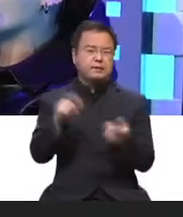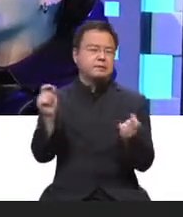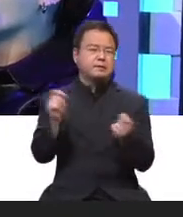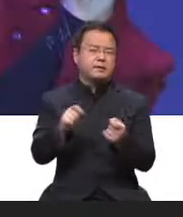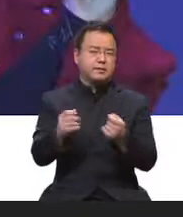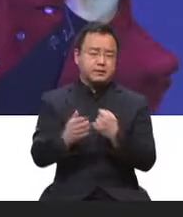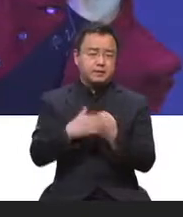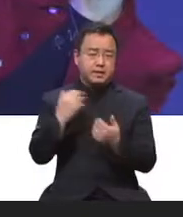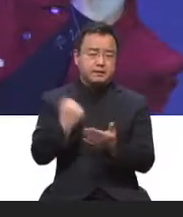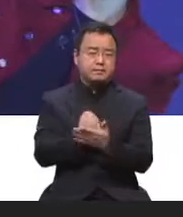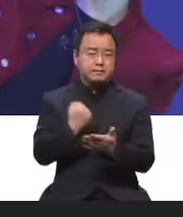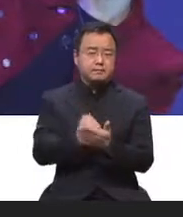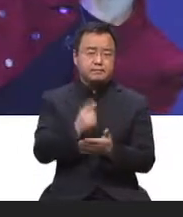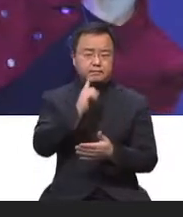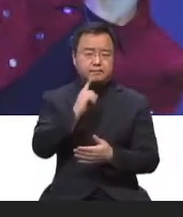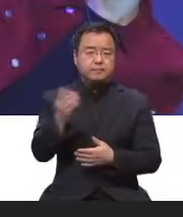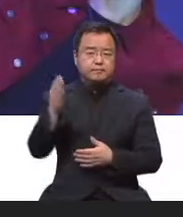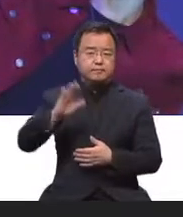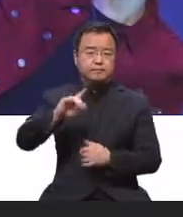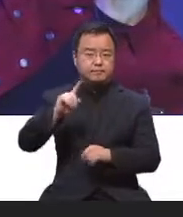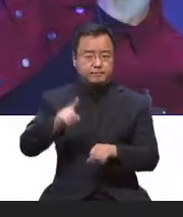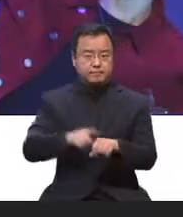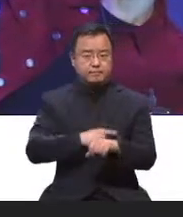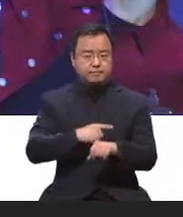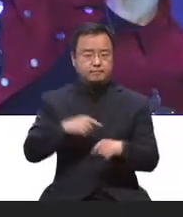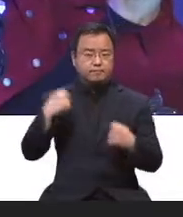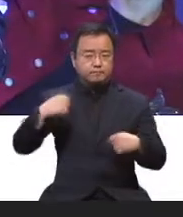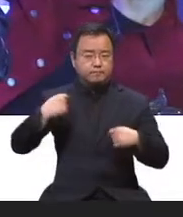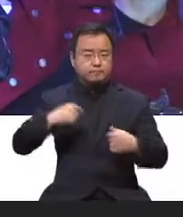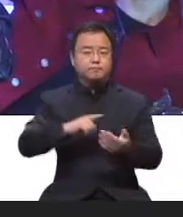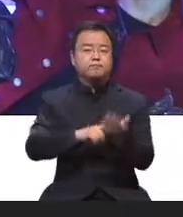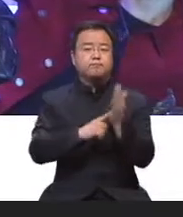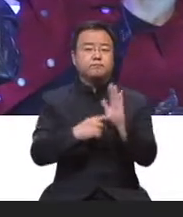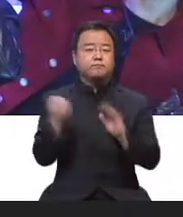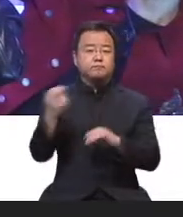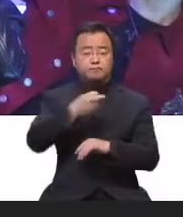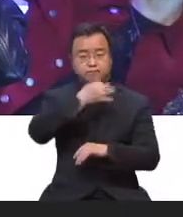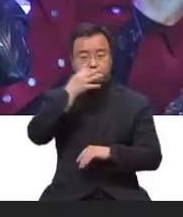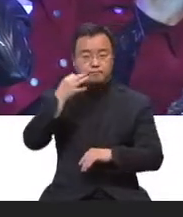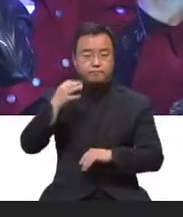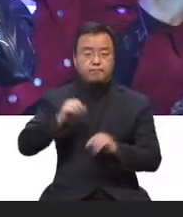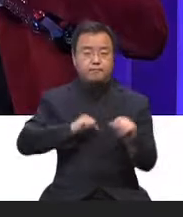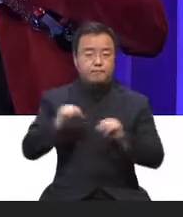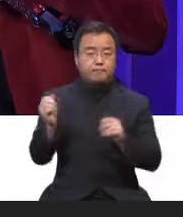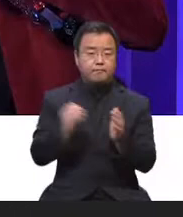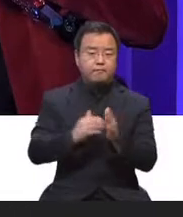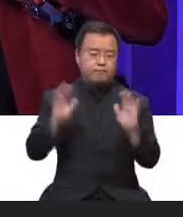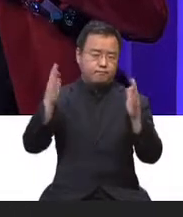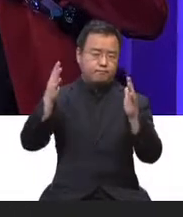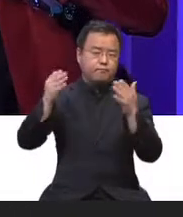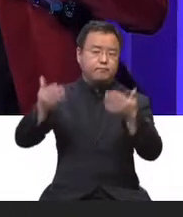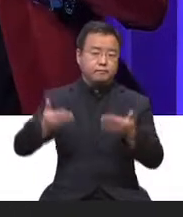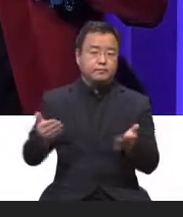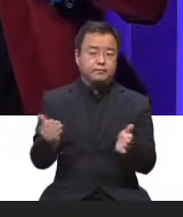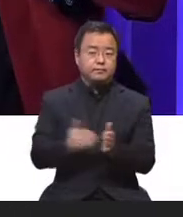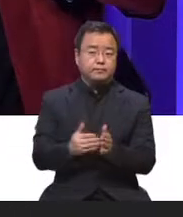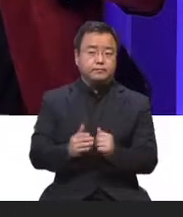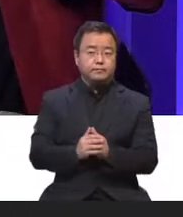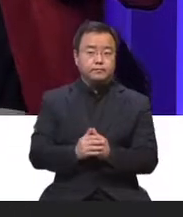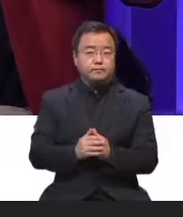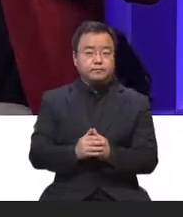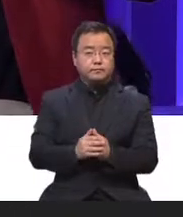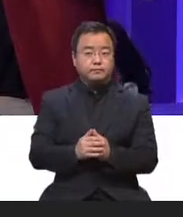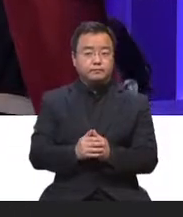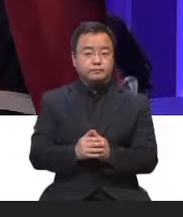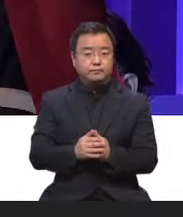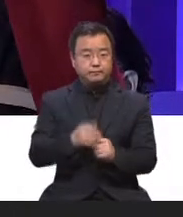평가도 있습니다만은 자연스러운 무대 매너도 보여줬고 또 신나는 무대를 선보여서 환호를 얻었습니다. 이미 또